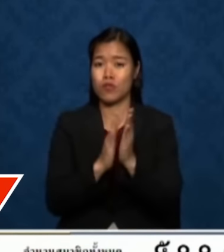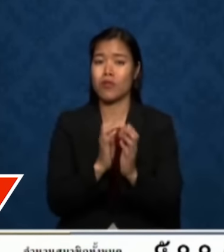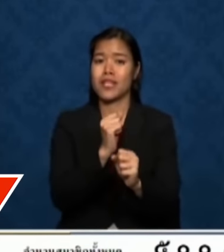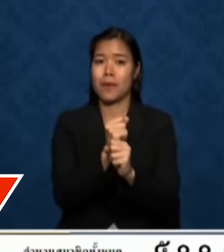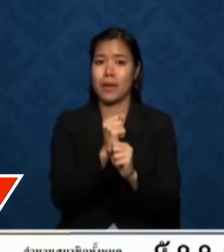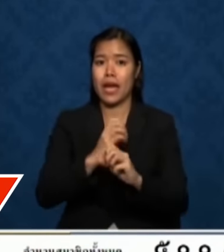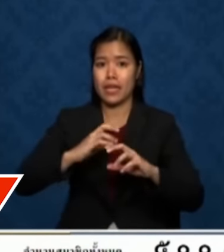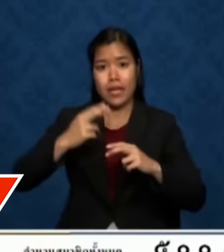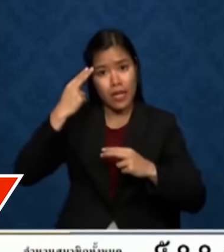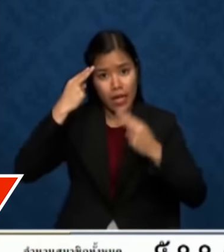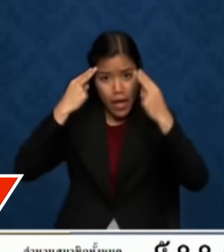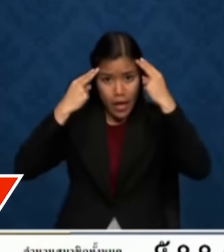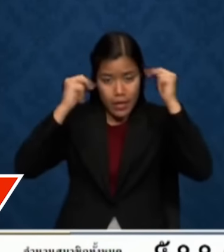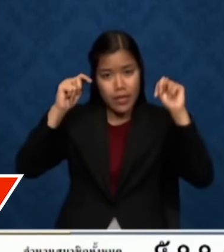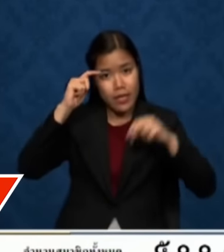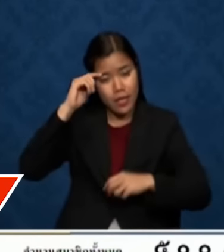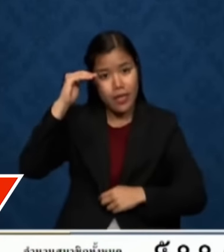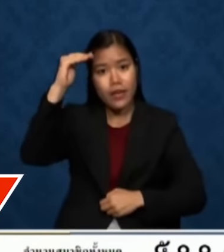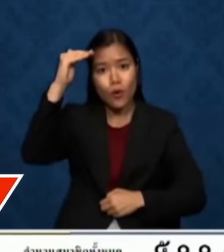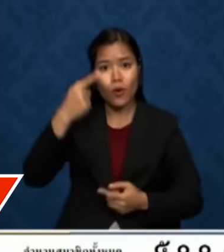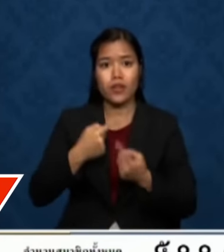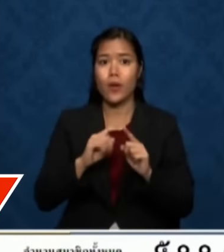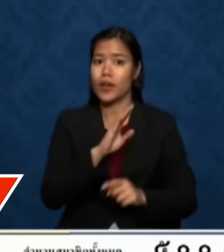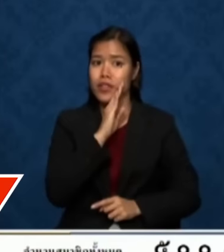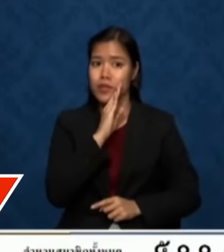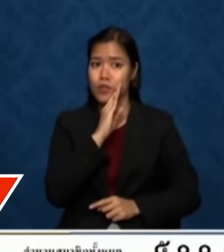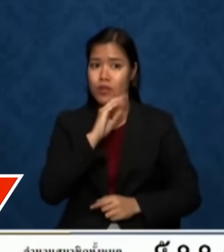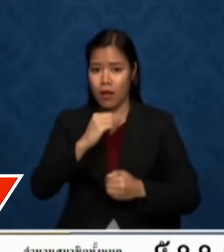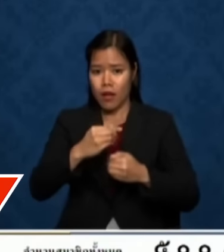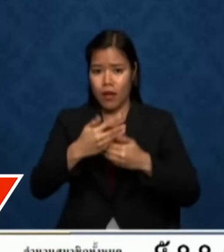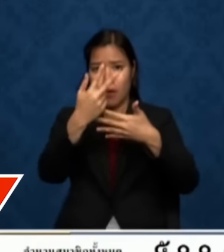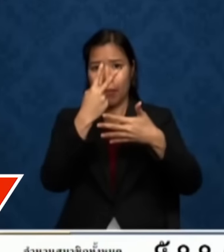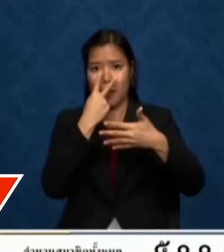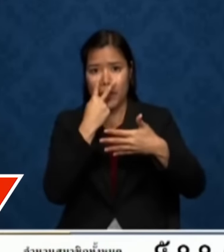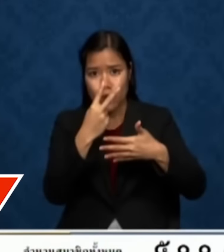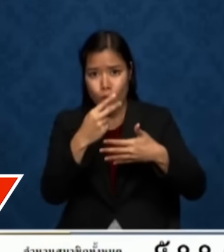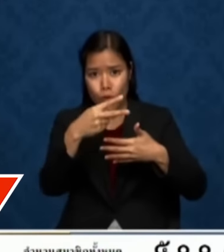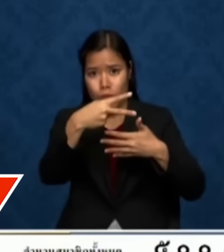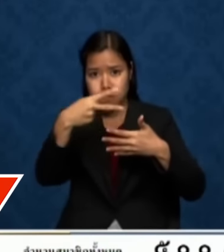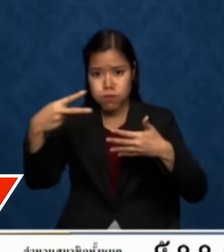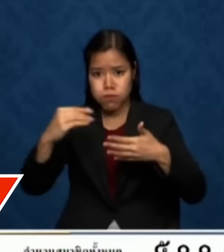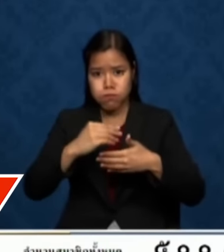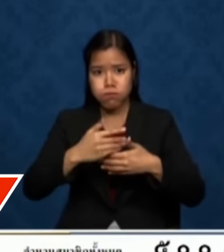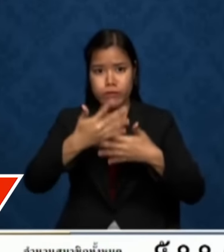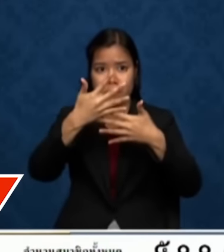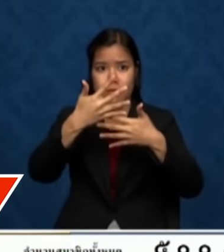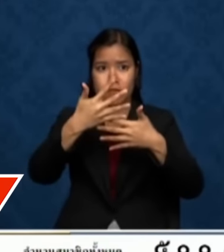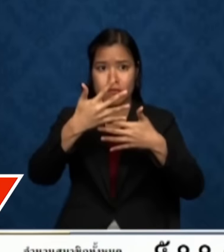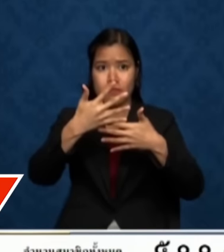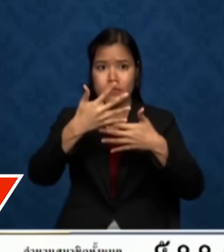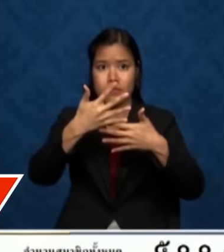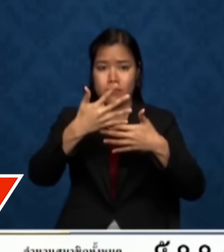ม่แปลกอะไรค่ะแต่เมื่อเราเข้าไปดูค่ะแต่ละคอมเมนต์ค่ะท่านประธานเปิดเข้าไปดูในบัญชีแต่ละ